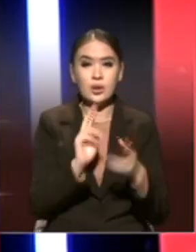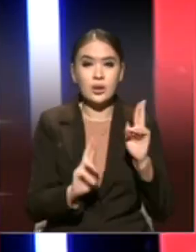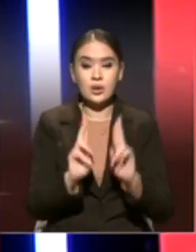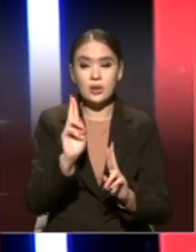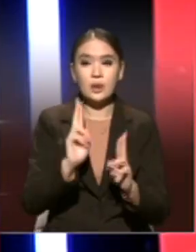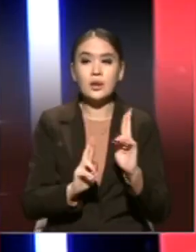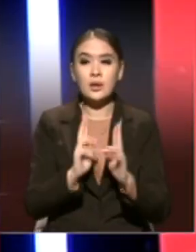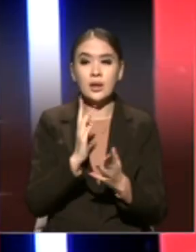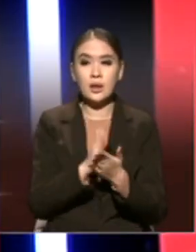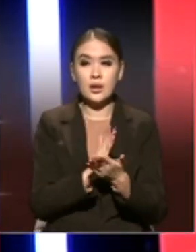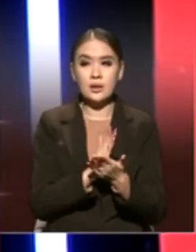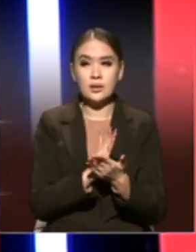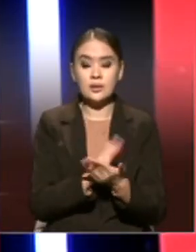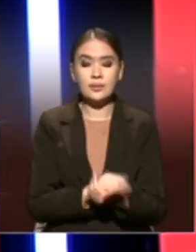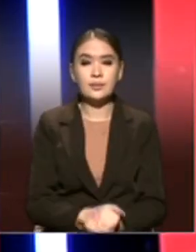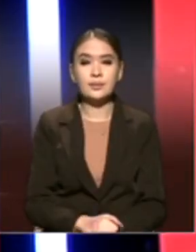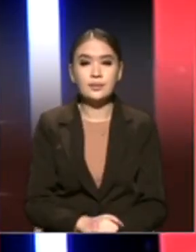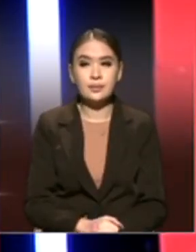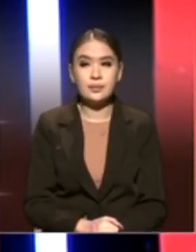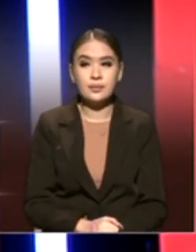мынадай: